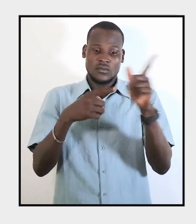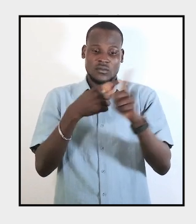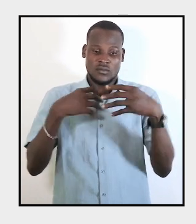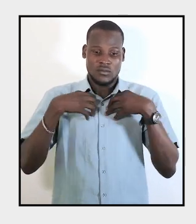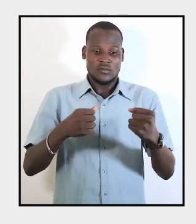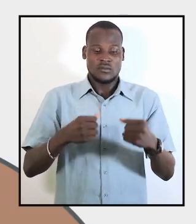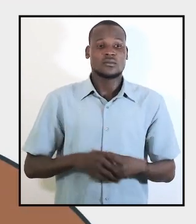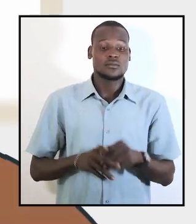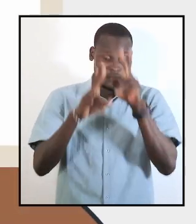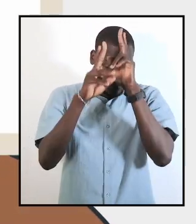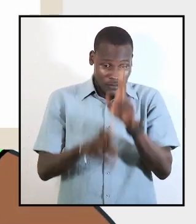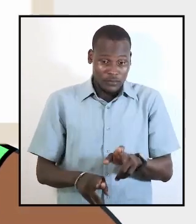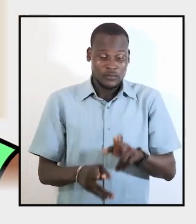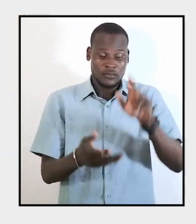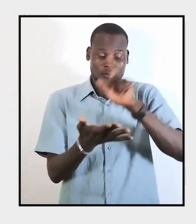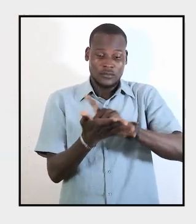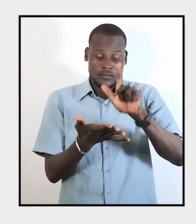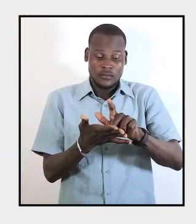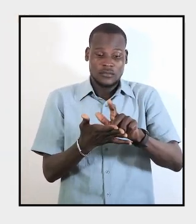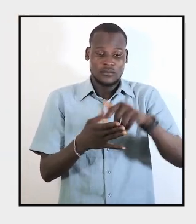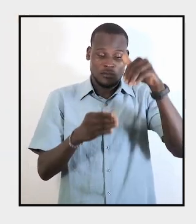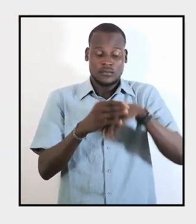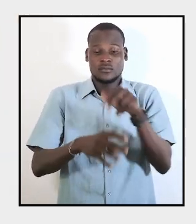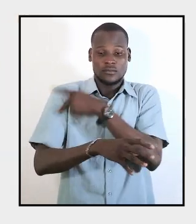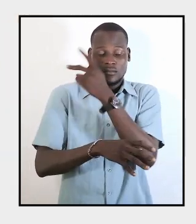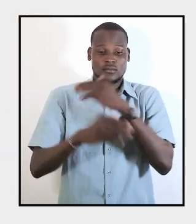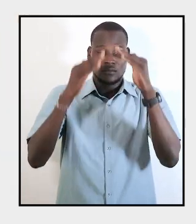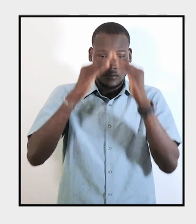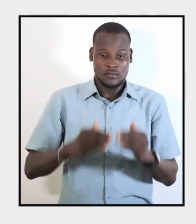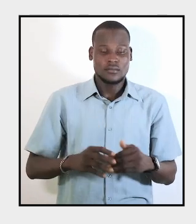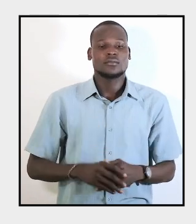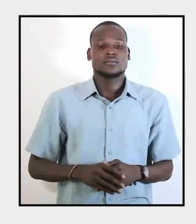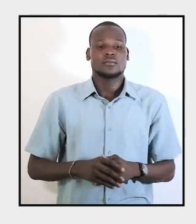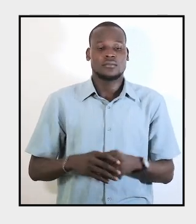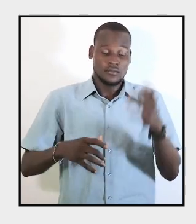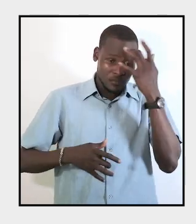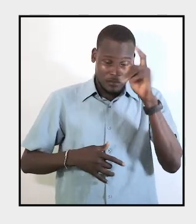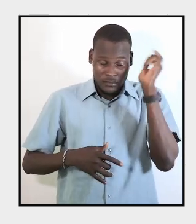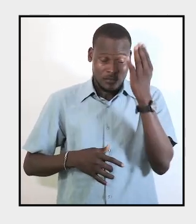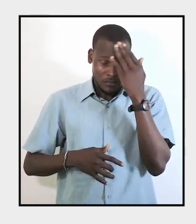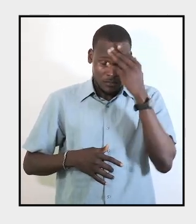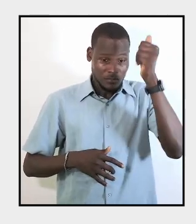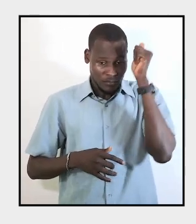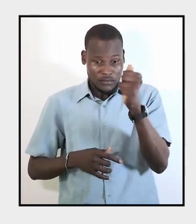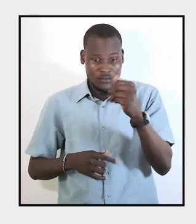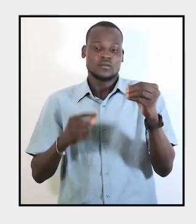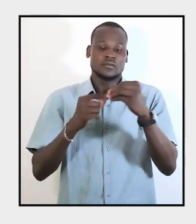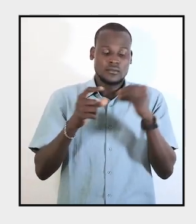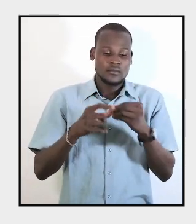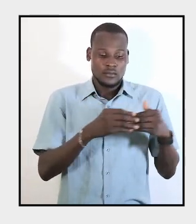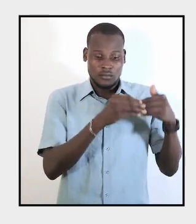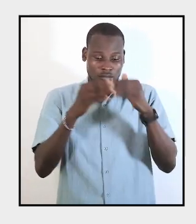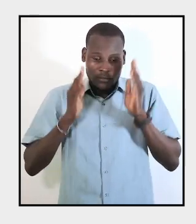de santé. Respecter les règles établies dans les établissements de santé. Le patient est tenu de prendre connaissance par